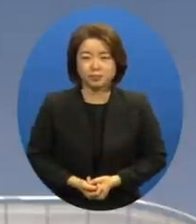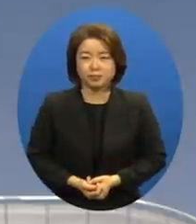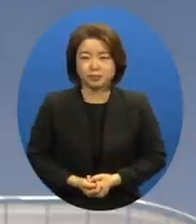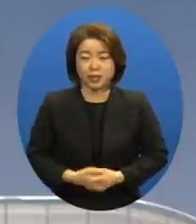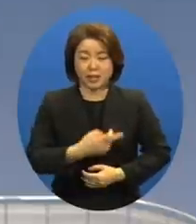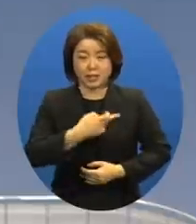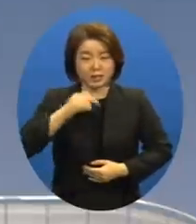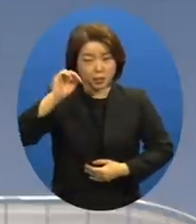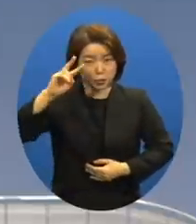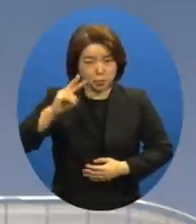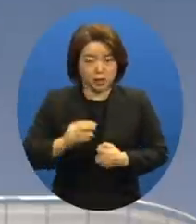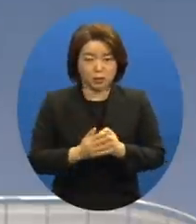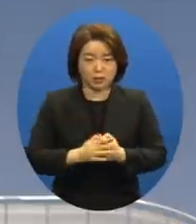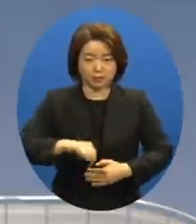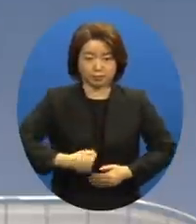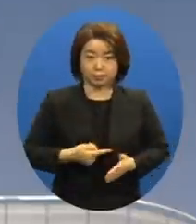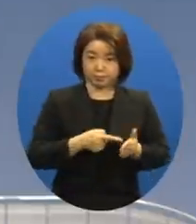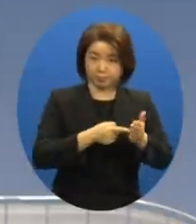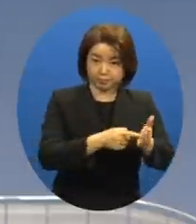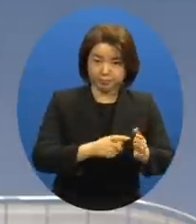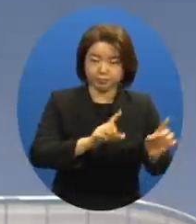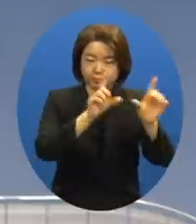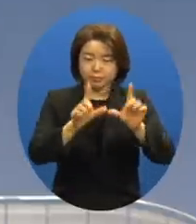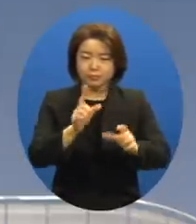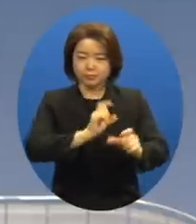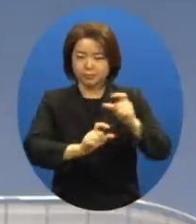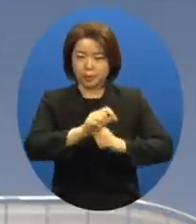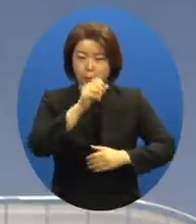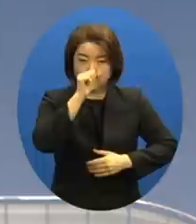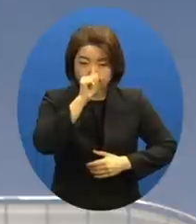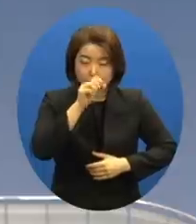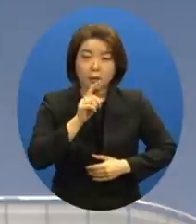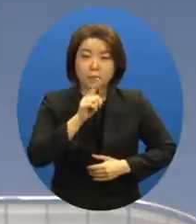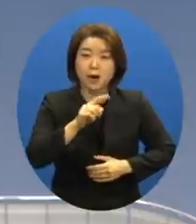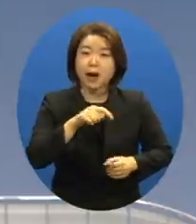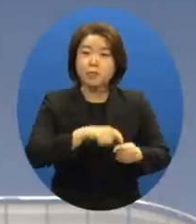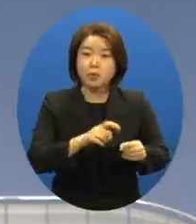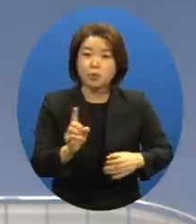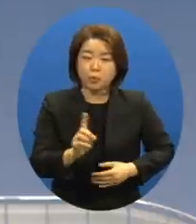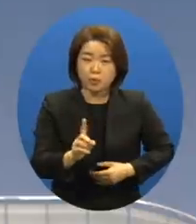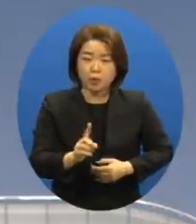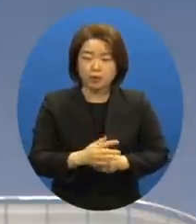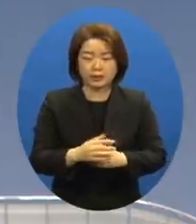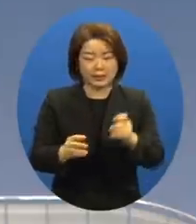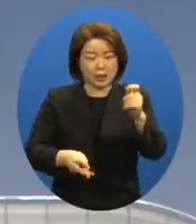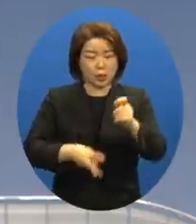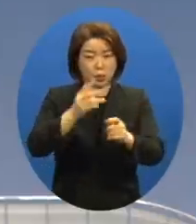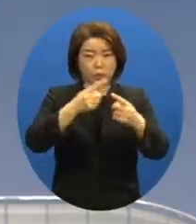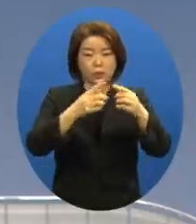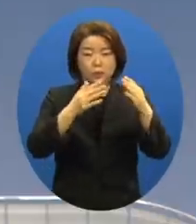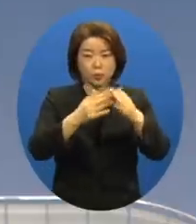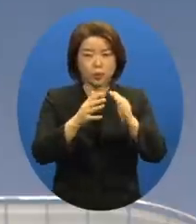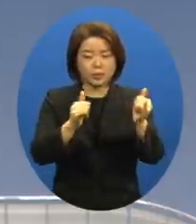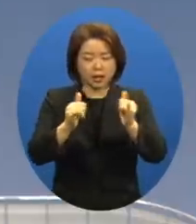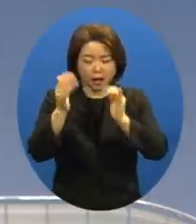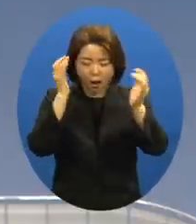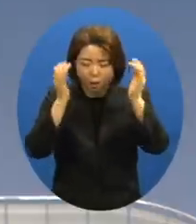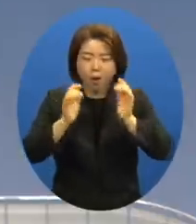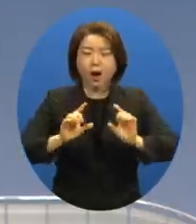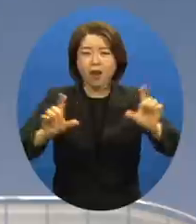사도 바울이 독신으로 사는 것이 더 좋다고 한 것은 고린도 교회 교인들이 환란 날에